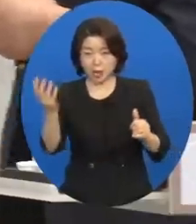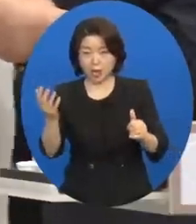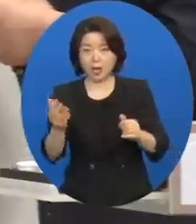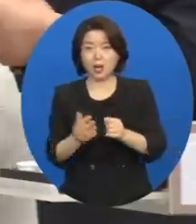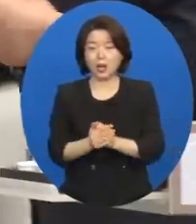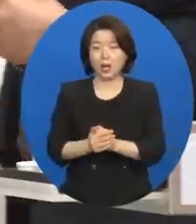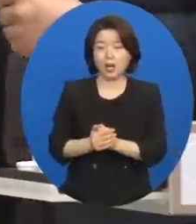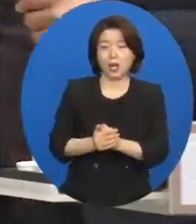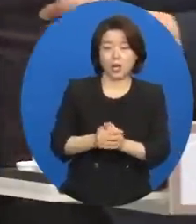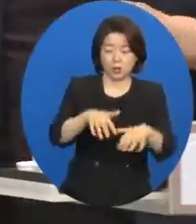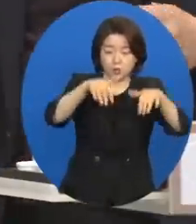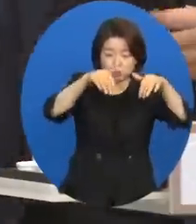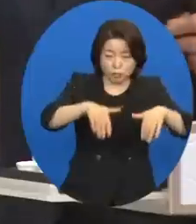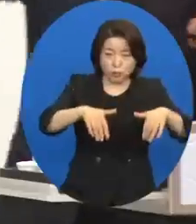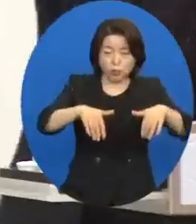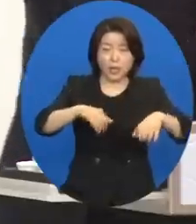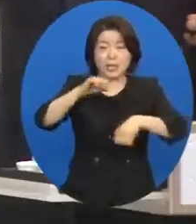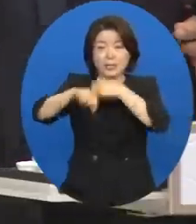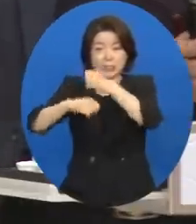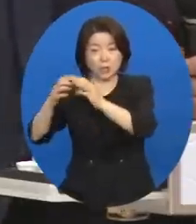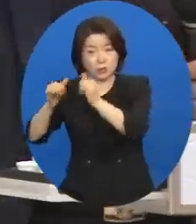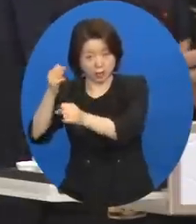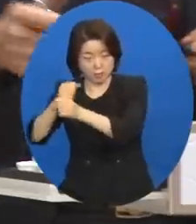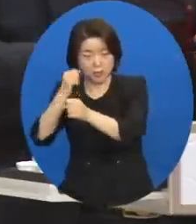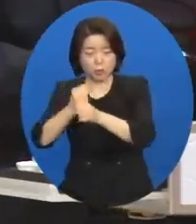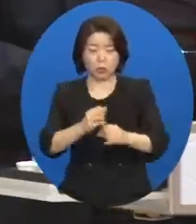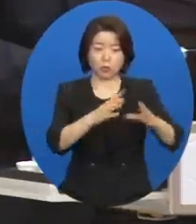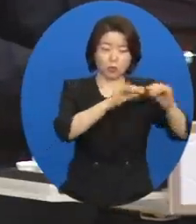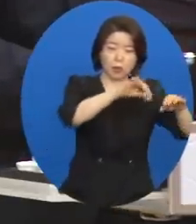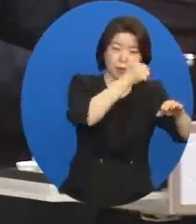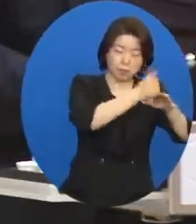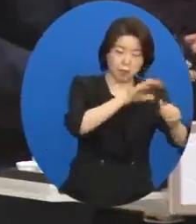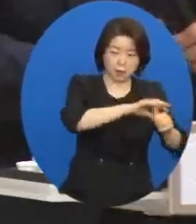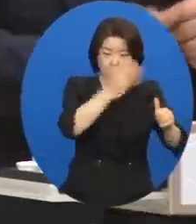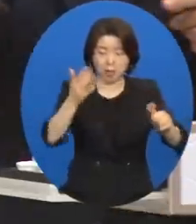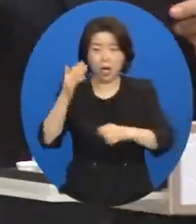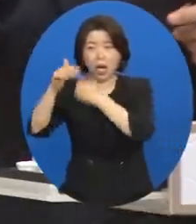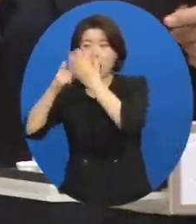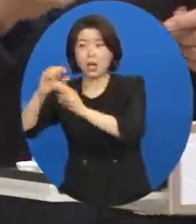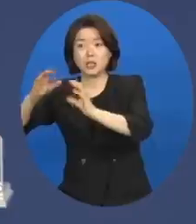자유민을 만들었고 바로에게서 하나님의 백성이 되게 해주셨습니다.